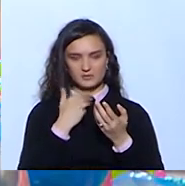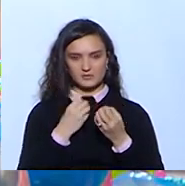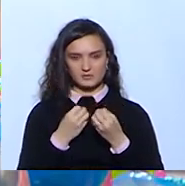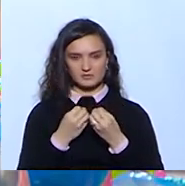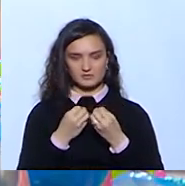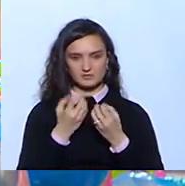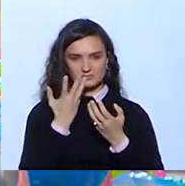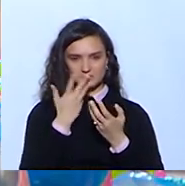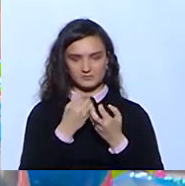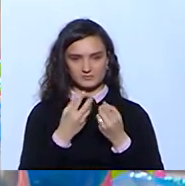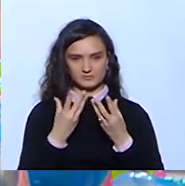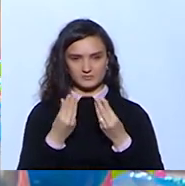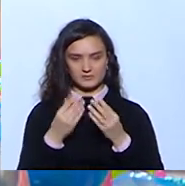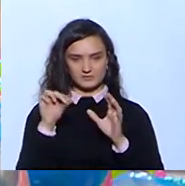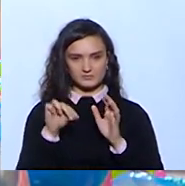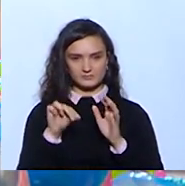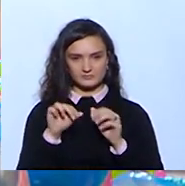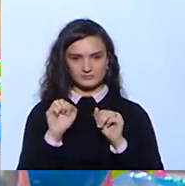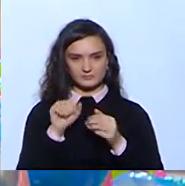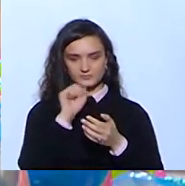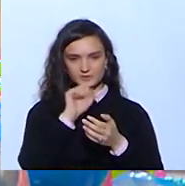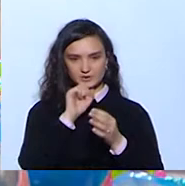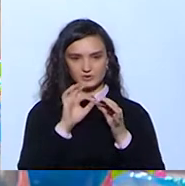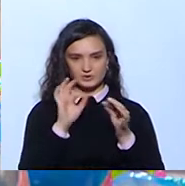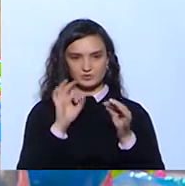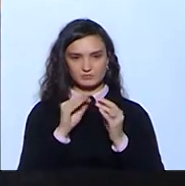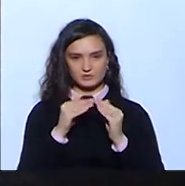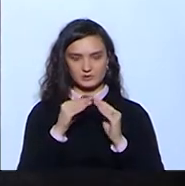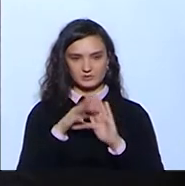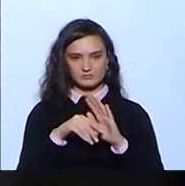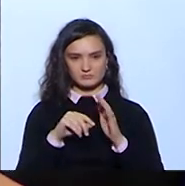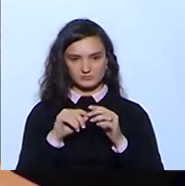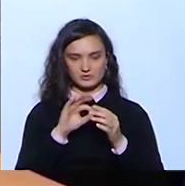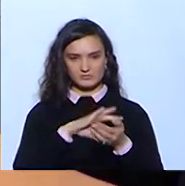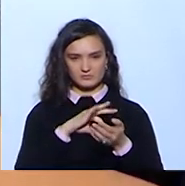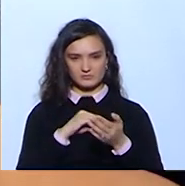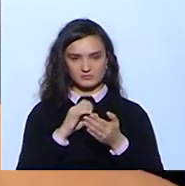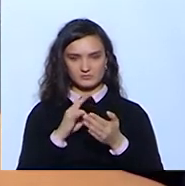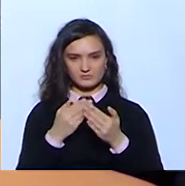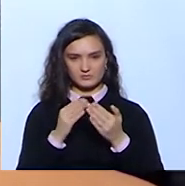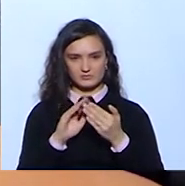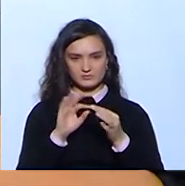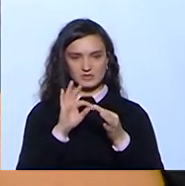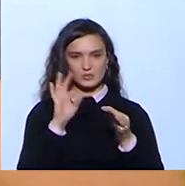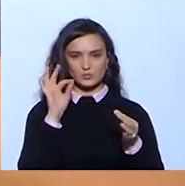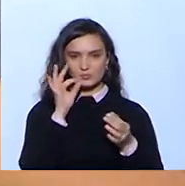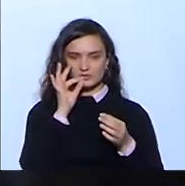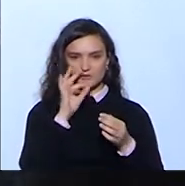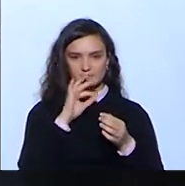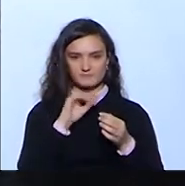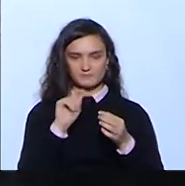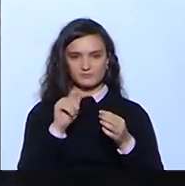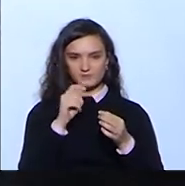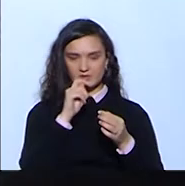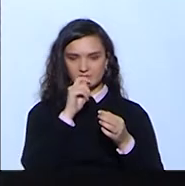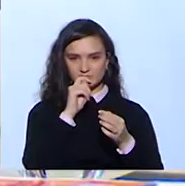საკვები. ვასველებთ ჩხირს, შეგვიძლია ნაყინის ჩხირი სახლის პირობებში გამოვიყენოთ, ან თუნდაც საწრუპი მილი გამოვიყენოთ.